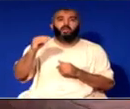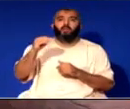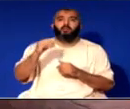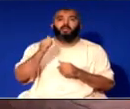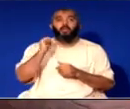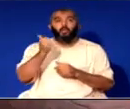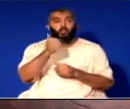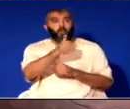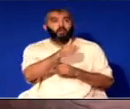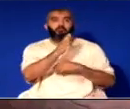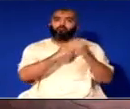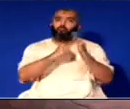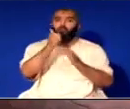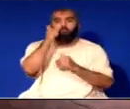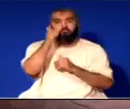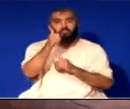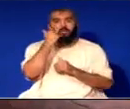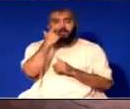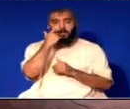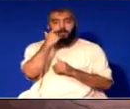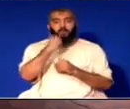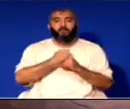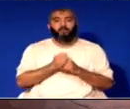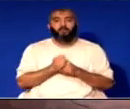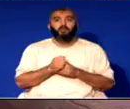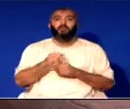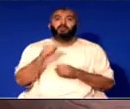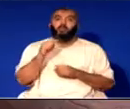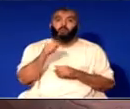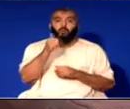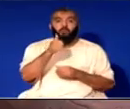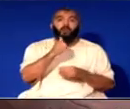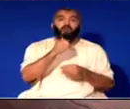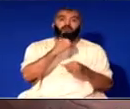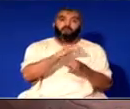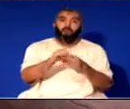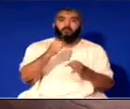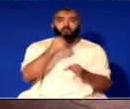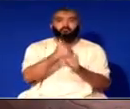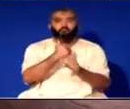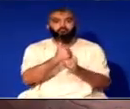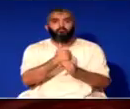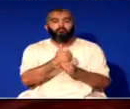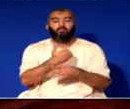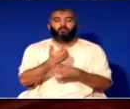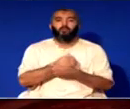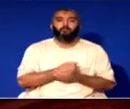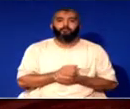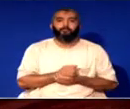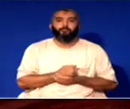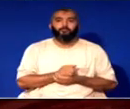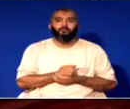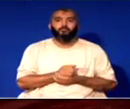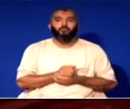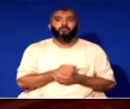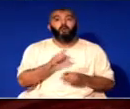نقول له مهنة أو له حرفة أو له عمل إلا ويكون دالا على الخير في نقول في تخصصه. قد يكون له بعض